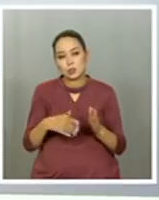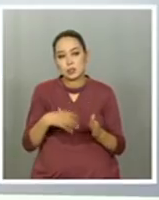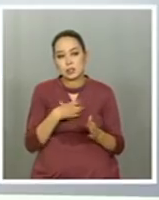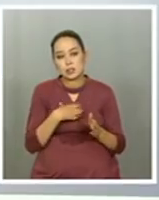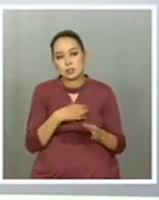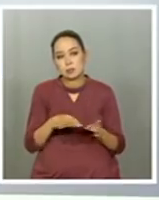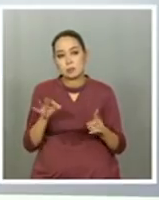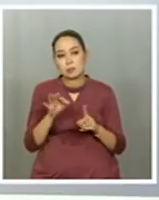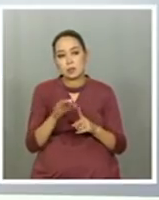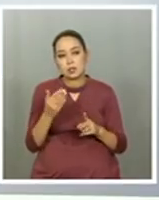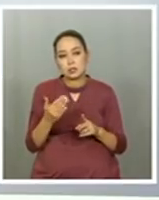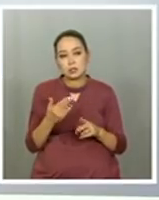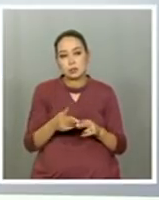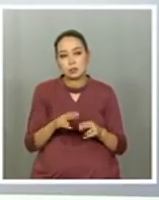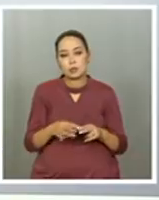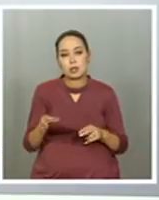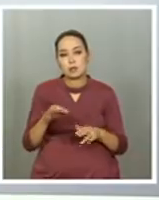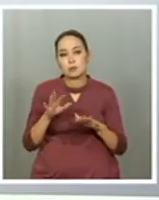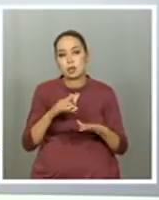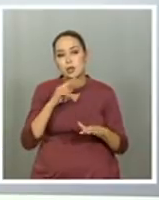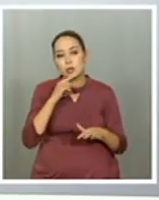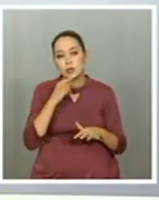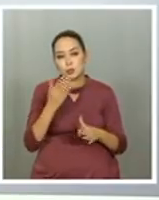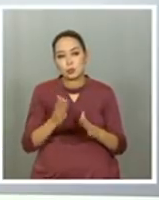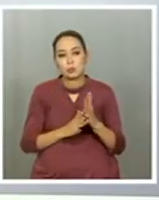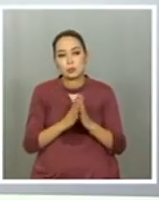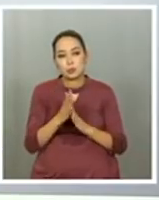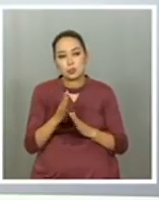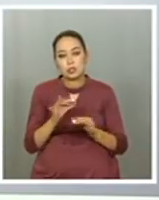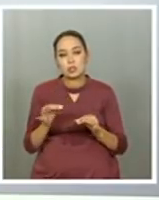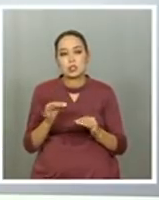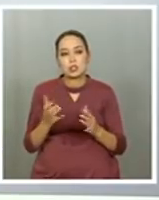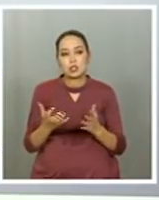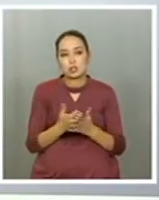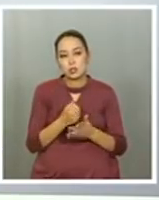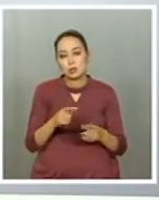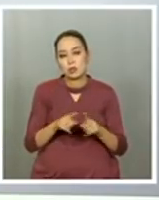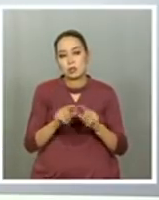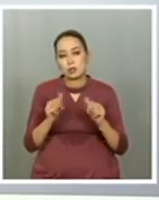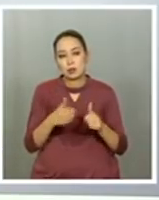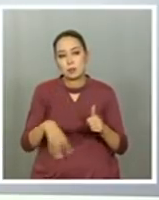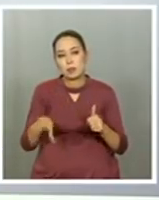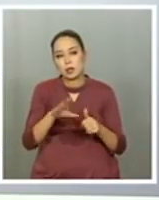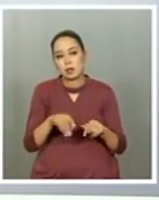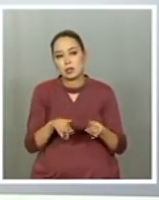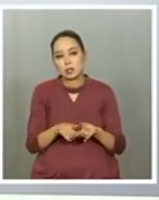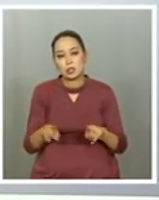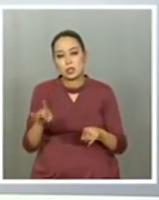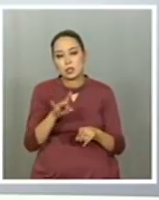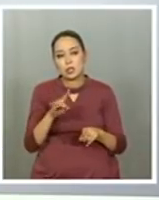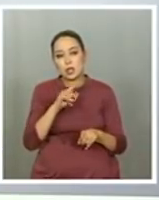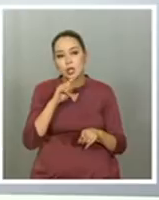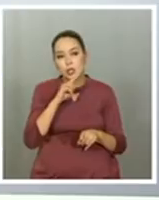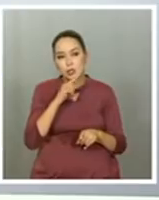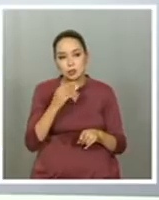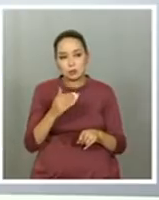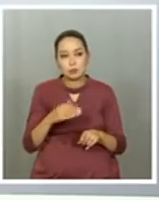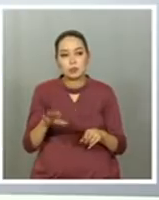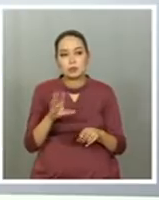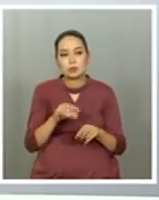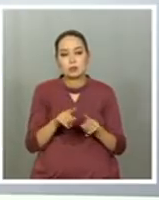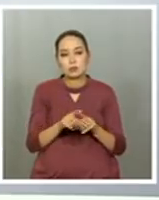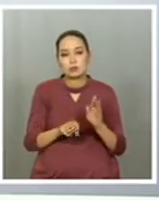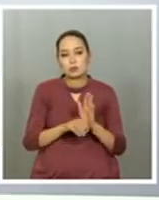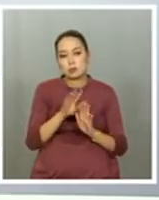мақсаты бұл аймақтарға экономикалық өсуге жету арқылы жалпы барлық республикаға экономикасын